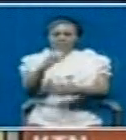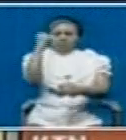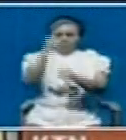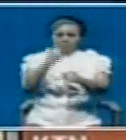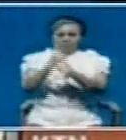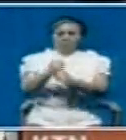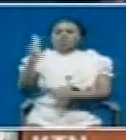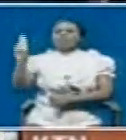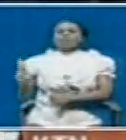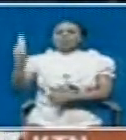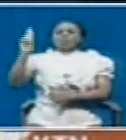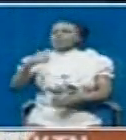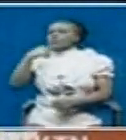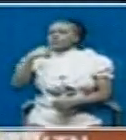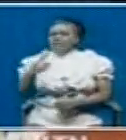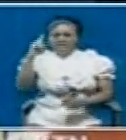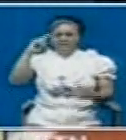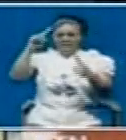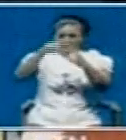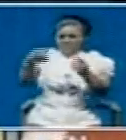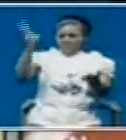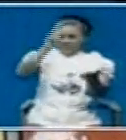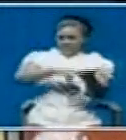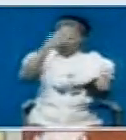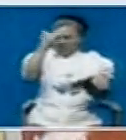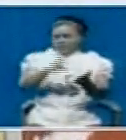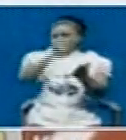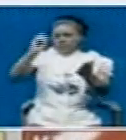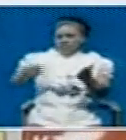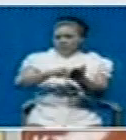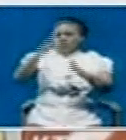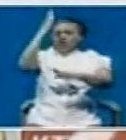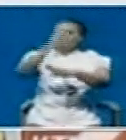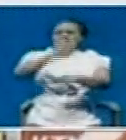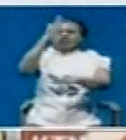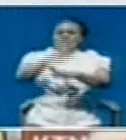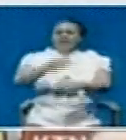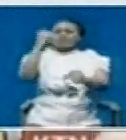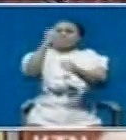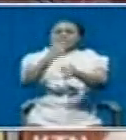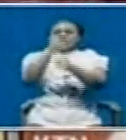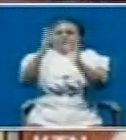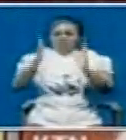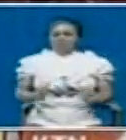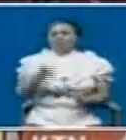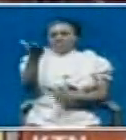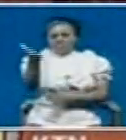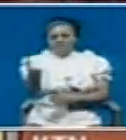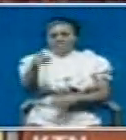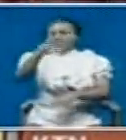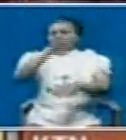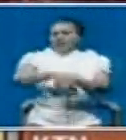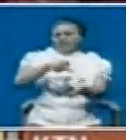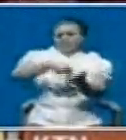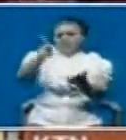Rais Uhuru Kenyatta alikariri kuwa dhamira ya usajili huu ni kuondoa wafanyikazi bandia au wafanyikazi hewa wanaopata mishahara kwa njia